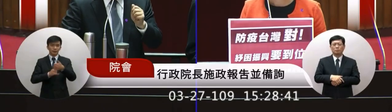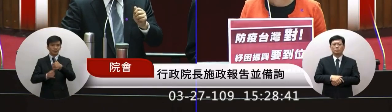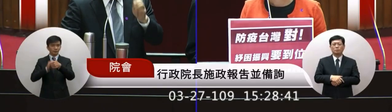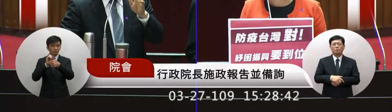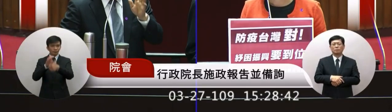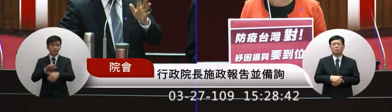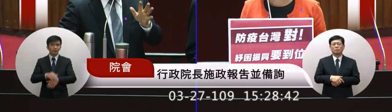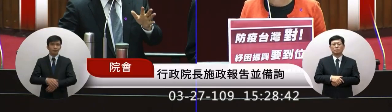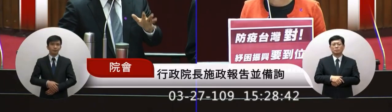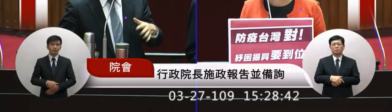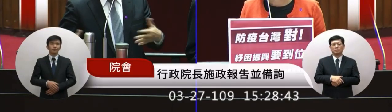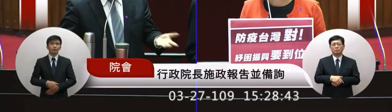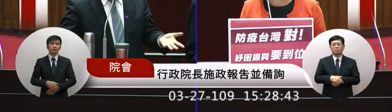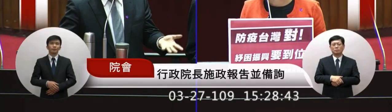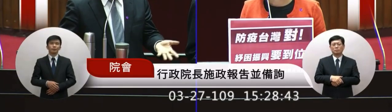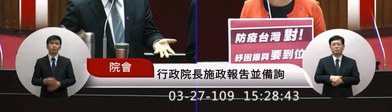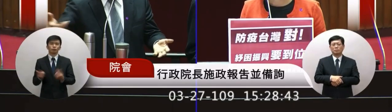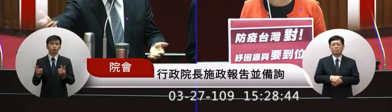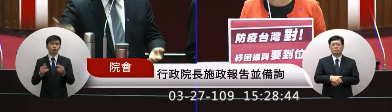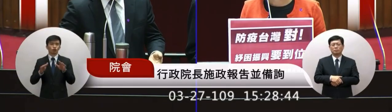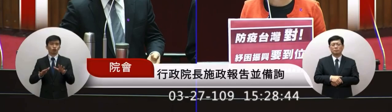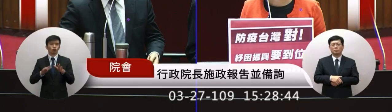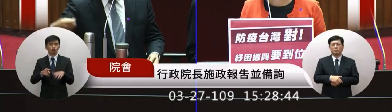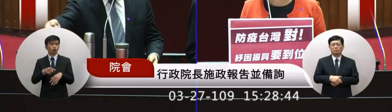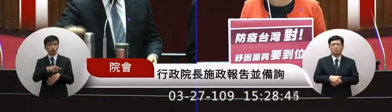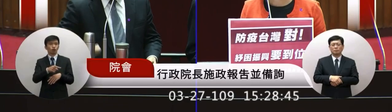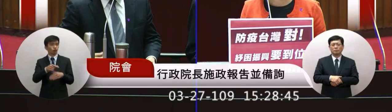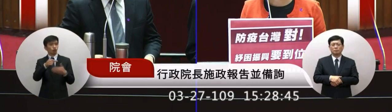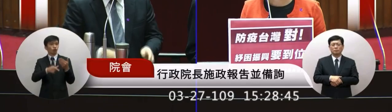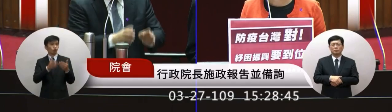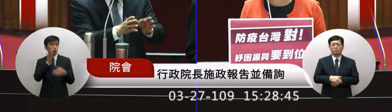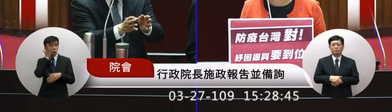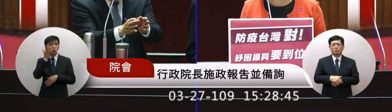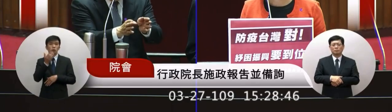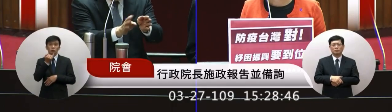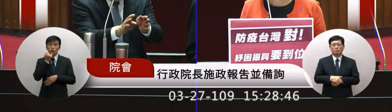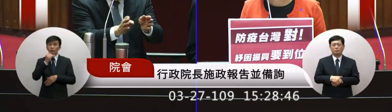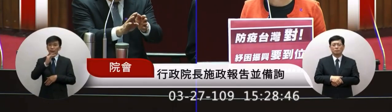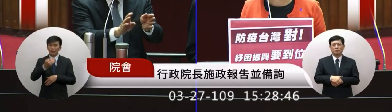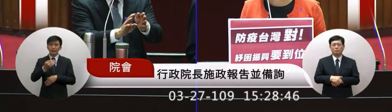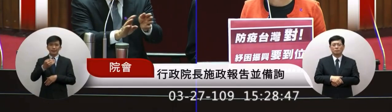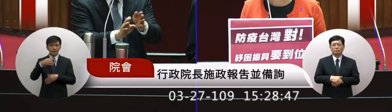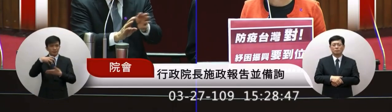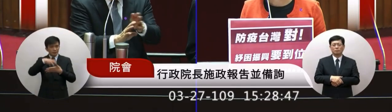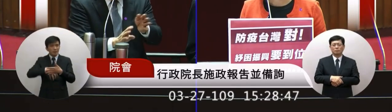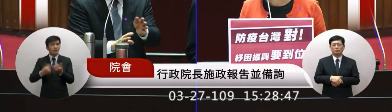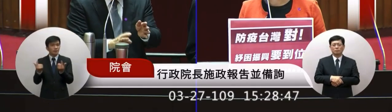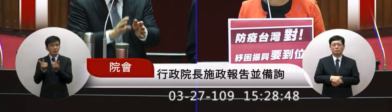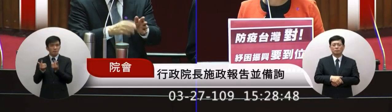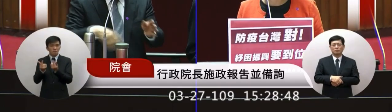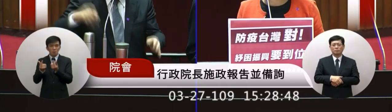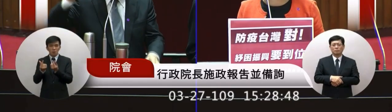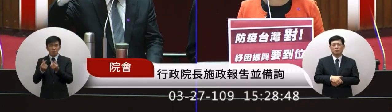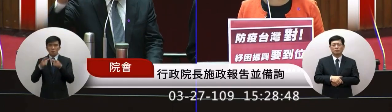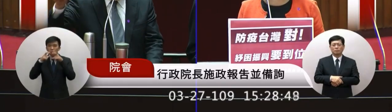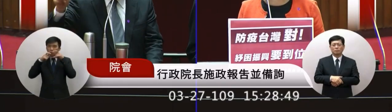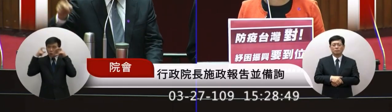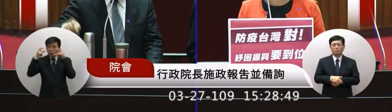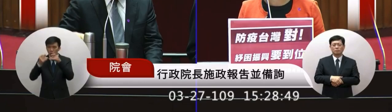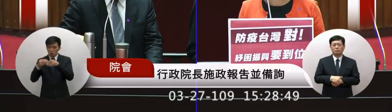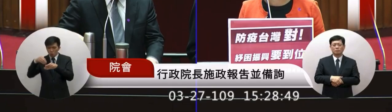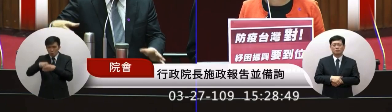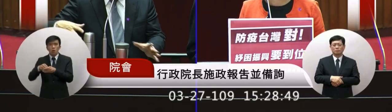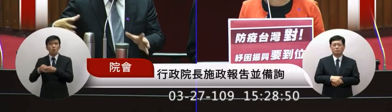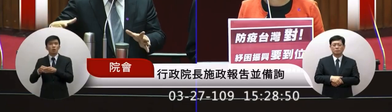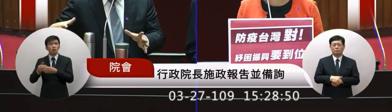理解？他会讲啊，咱都好好，你等下有哪回应人？迄个涉及迄个包装的问题啦。嘿，超商